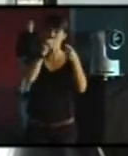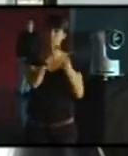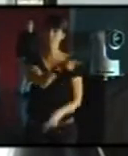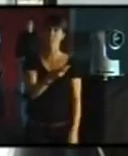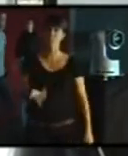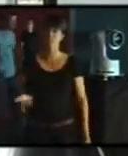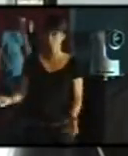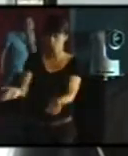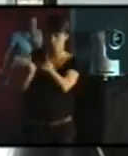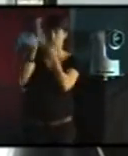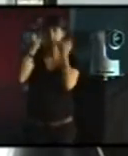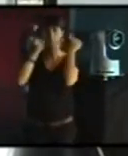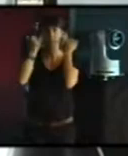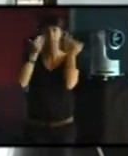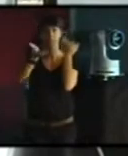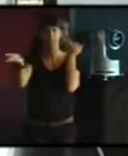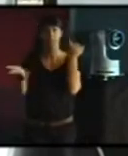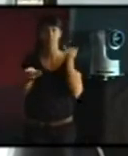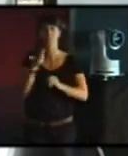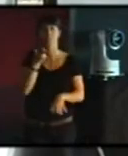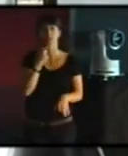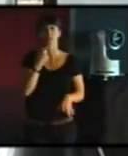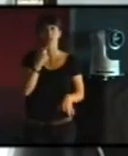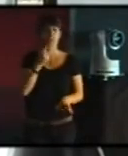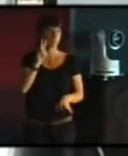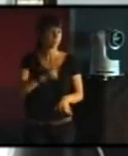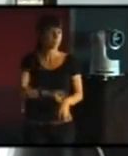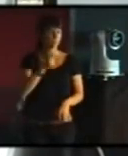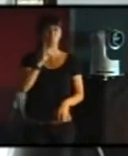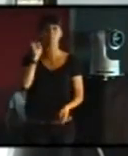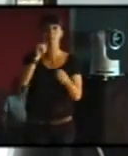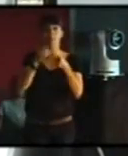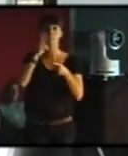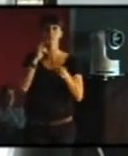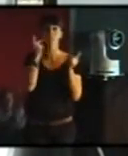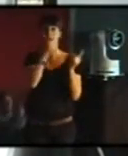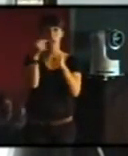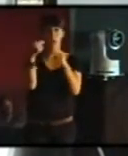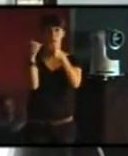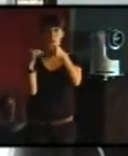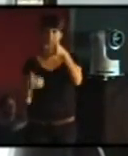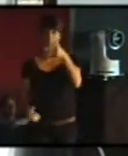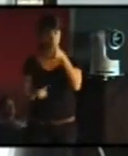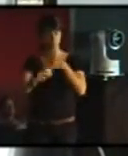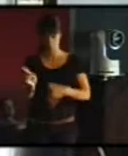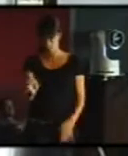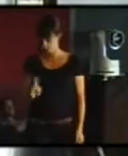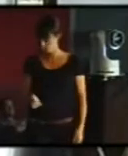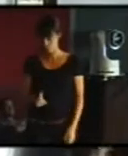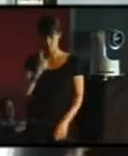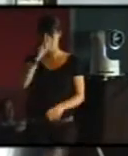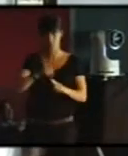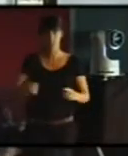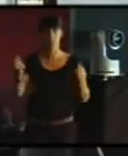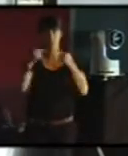Voilà, le monde du vin, c'est pas un monde figé, carré, ordonné. C'est un monde qui a plein de